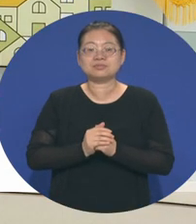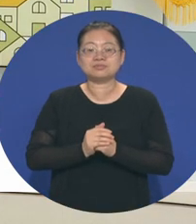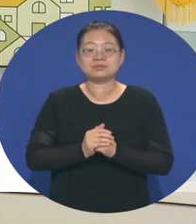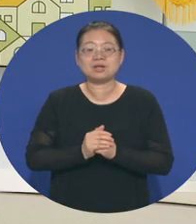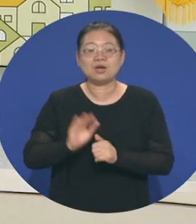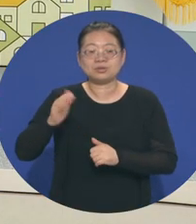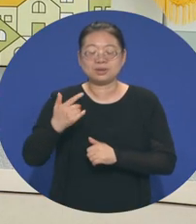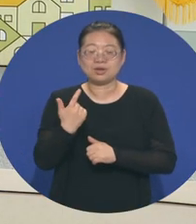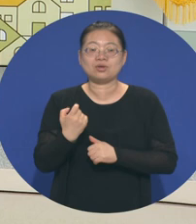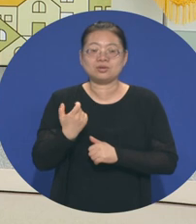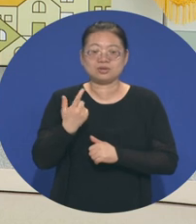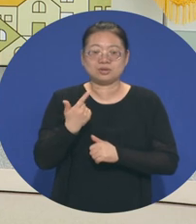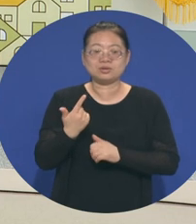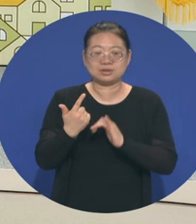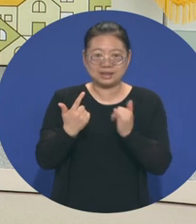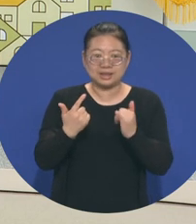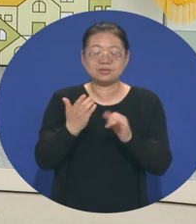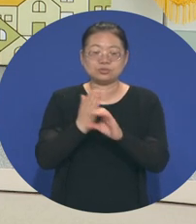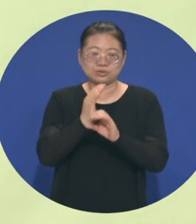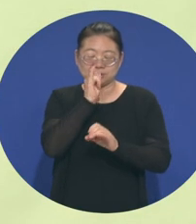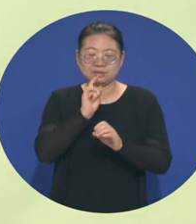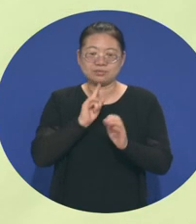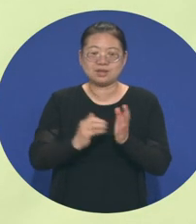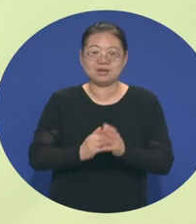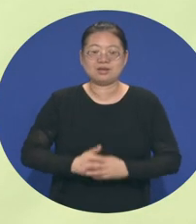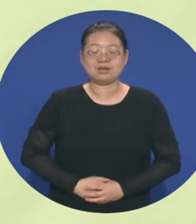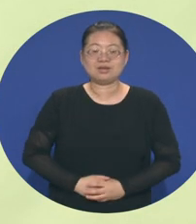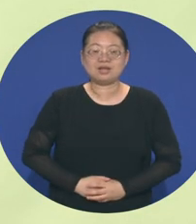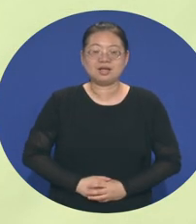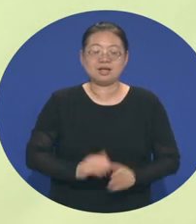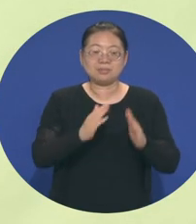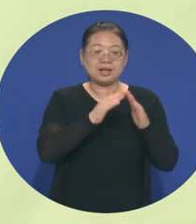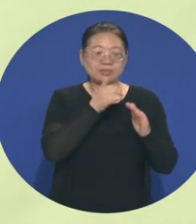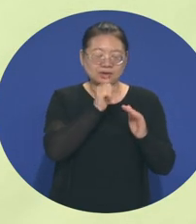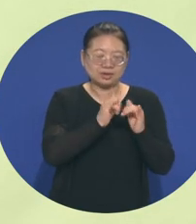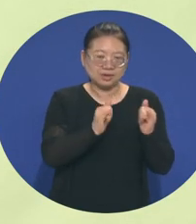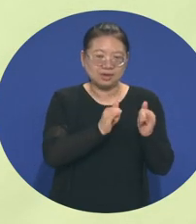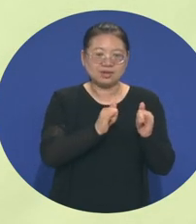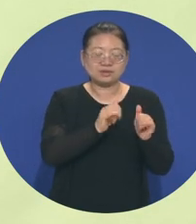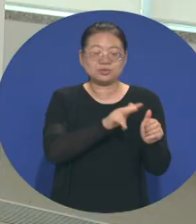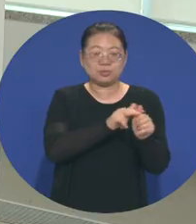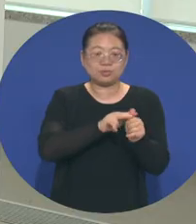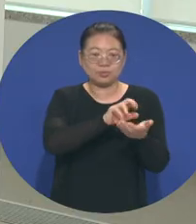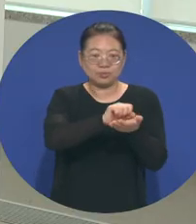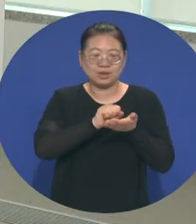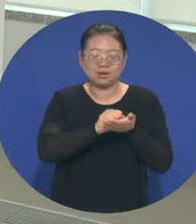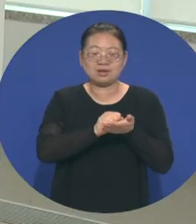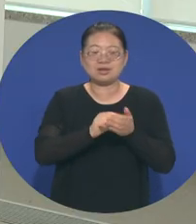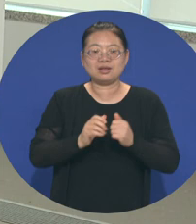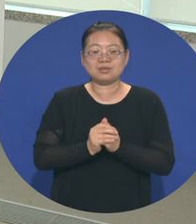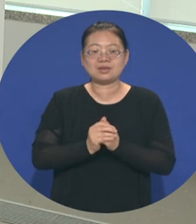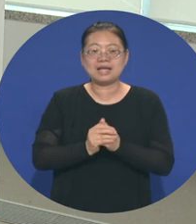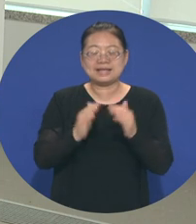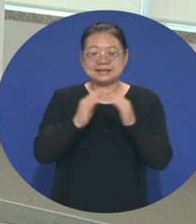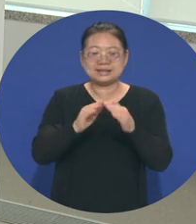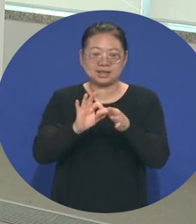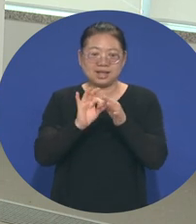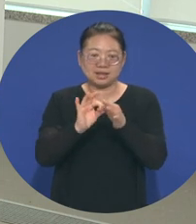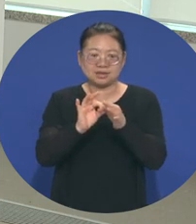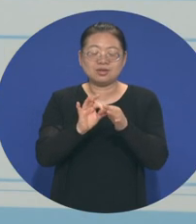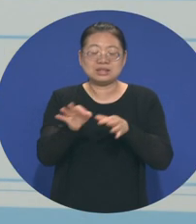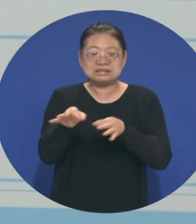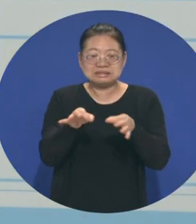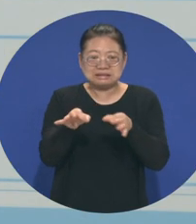최대 규모의 예방 조직입니다 이들은 일선 공인중개사들의 정를 활용해 부동산시장을 모니터링하며